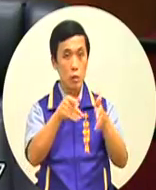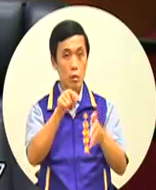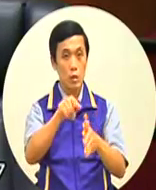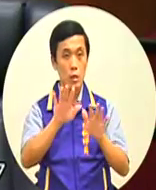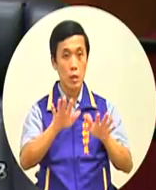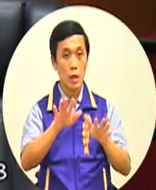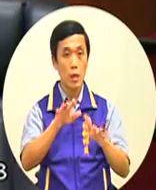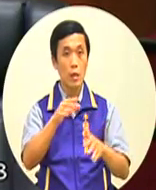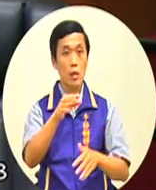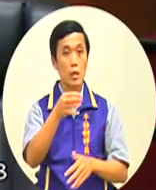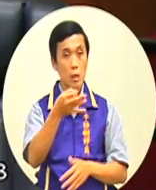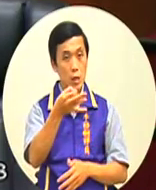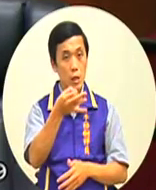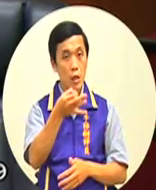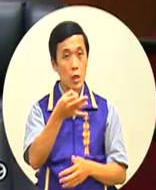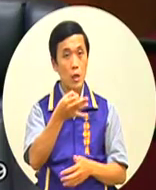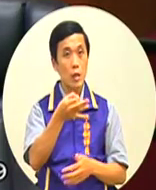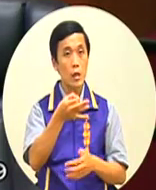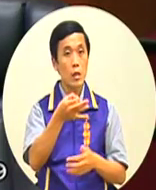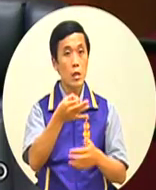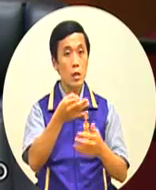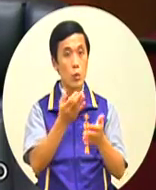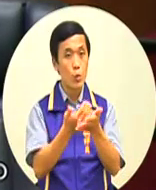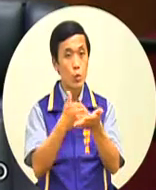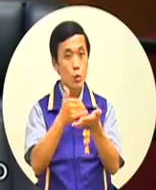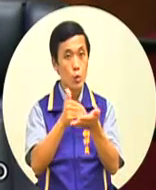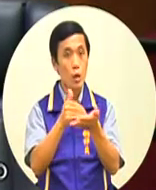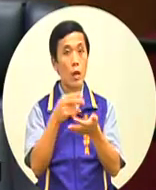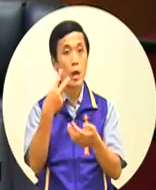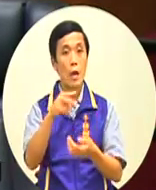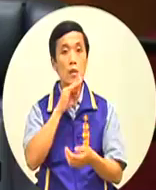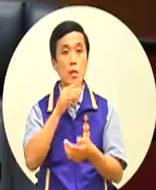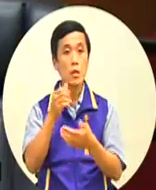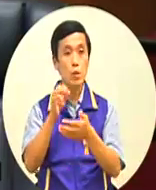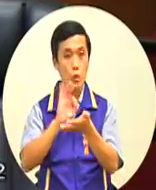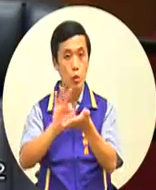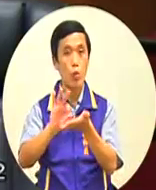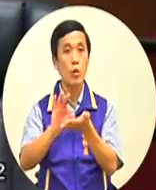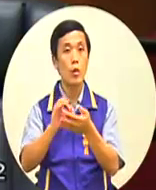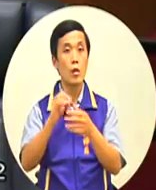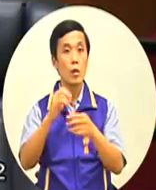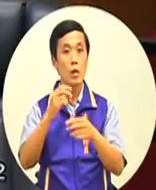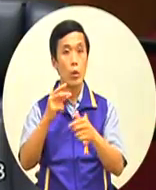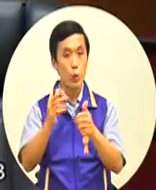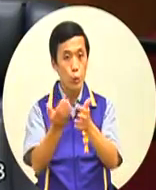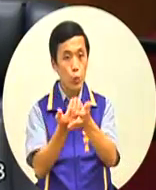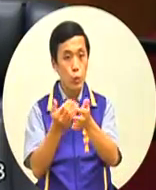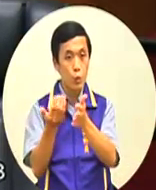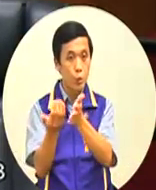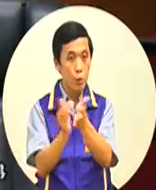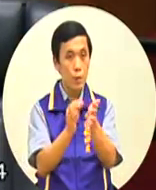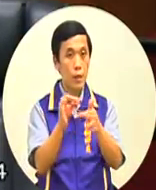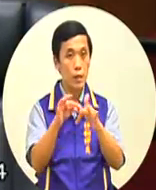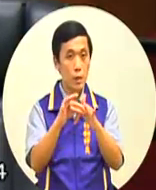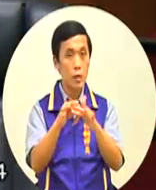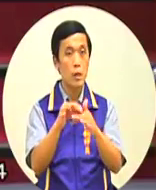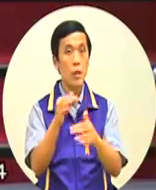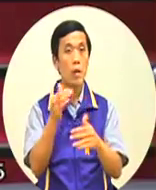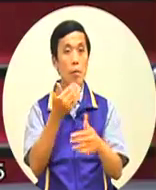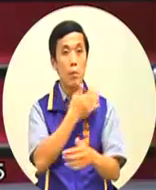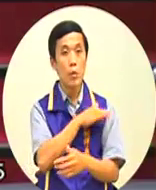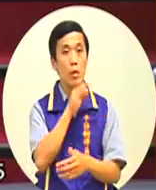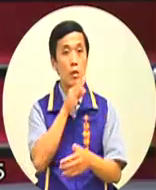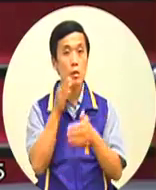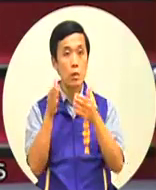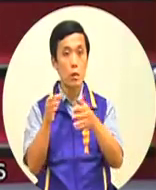费，甚至于跟市长要私房钱也没有关系了，就是说做我们原住民不管是都会或者是原